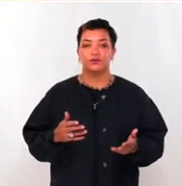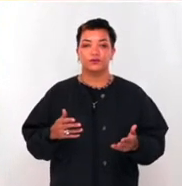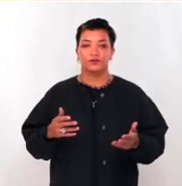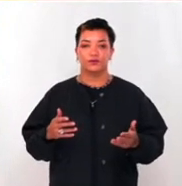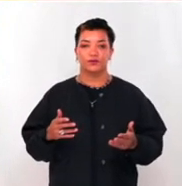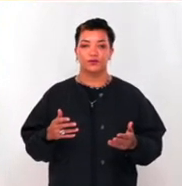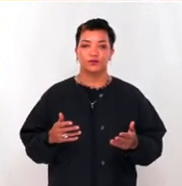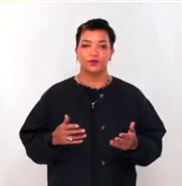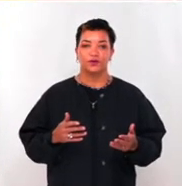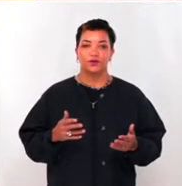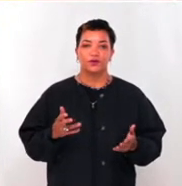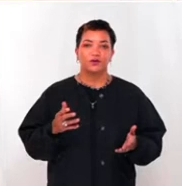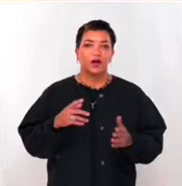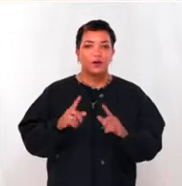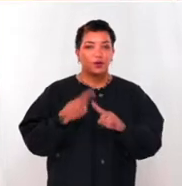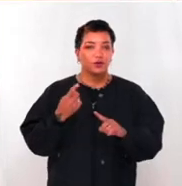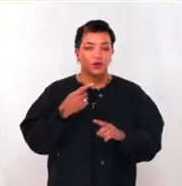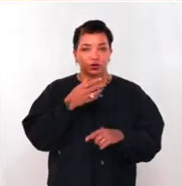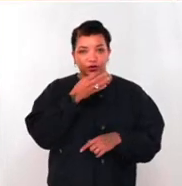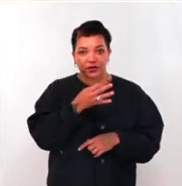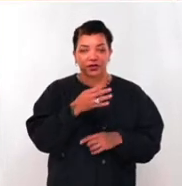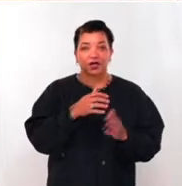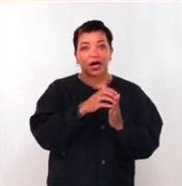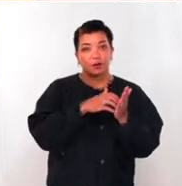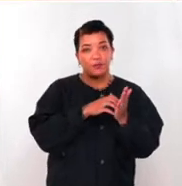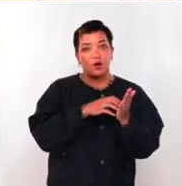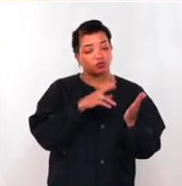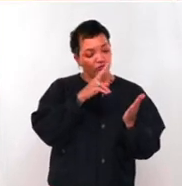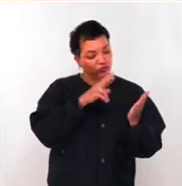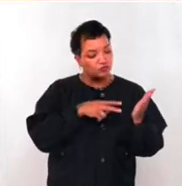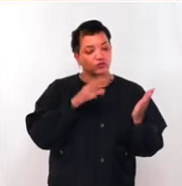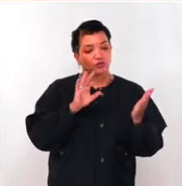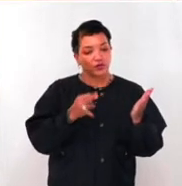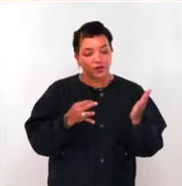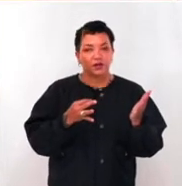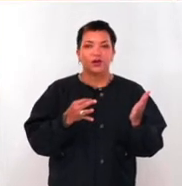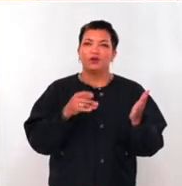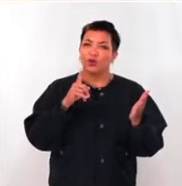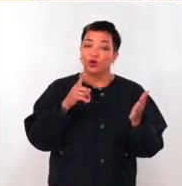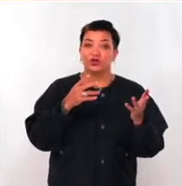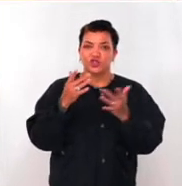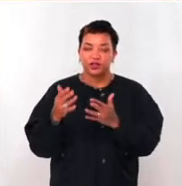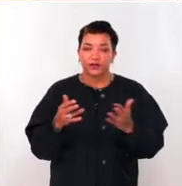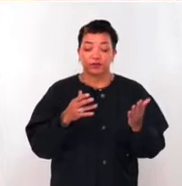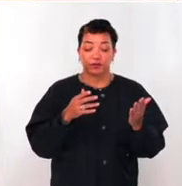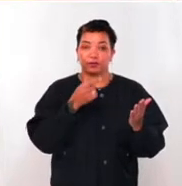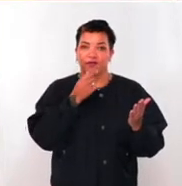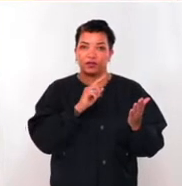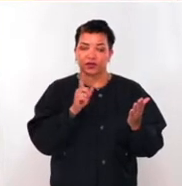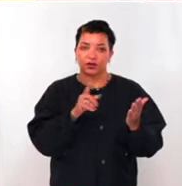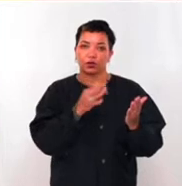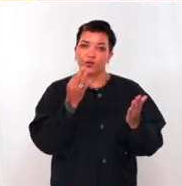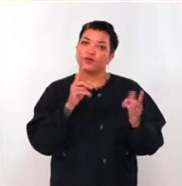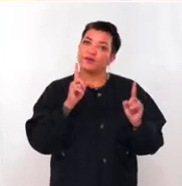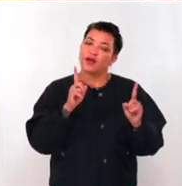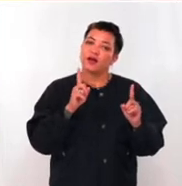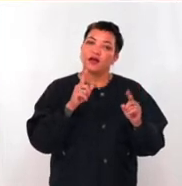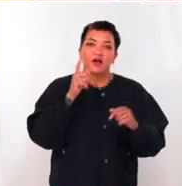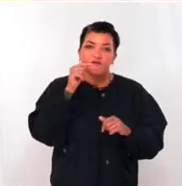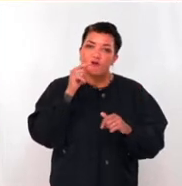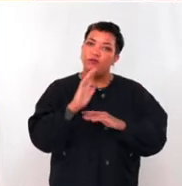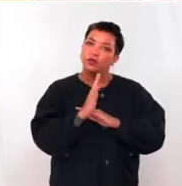important de le dire, ce rapport est lisible, même si les chiffres ne sont pas toujours évidents à trouver. En tout cas, il y a un effort de présentation qu'on salue chaque année et pour le